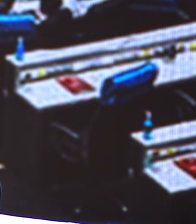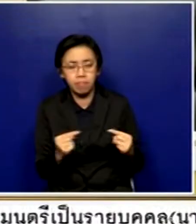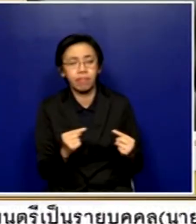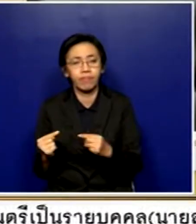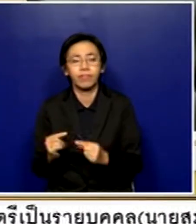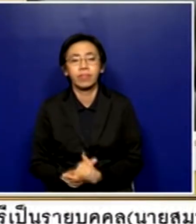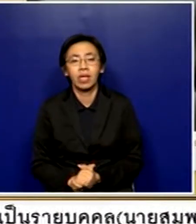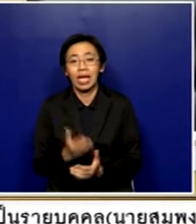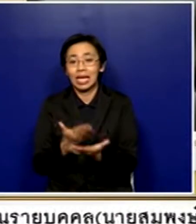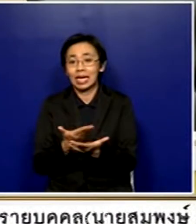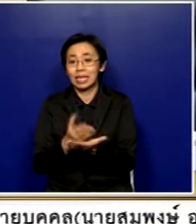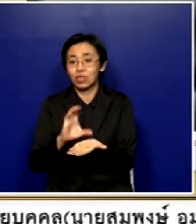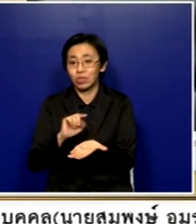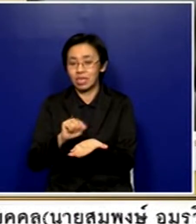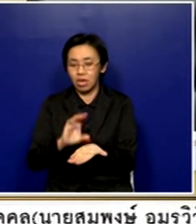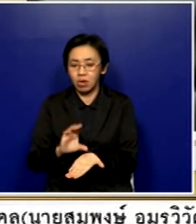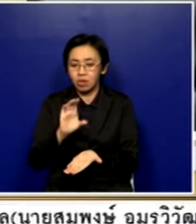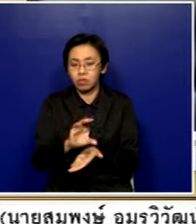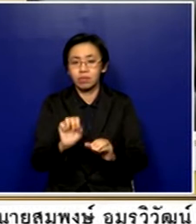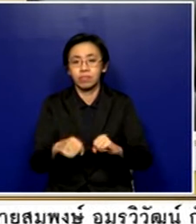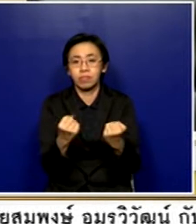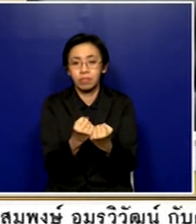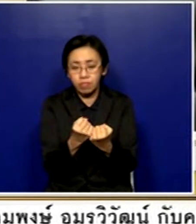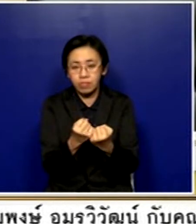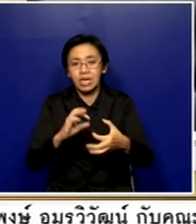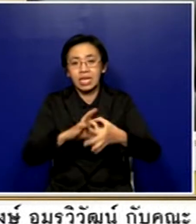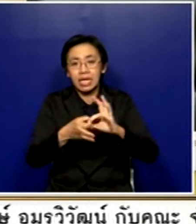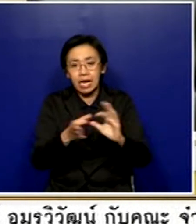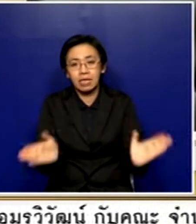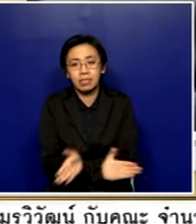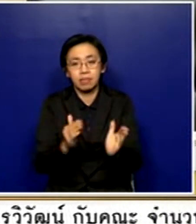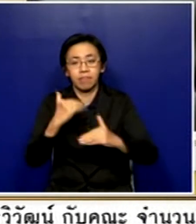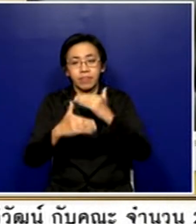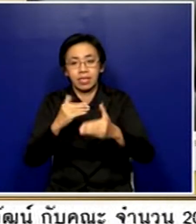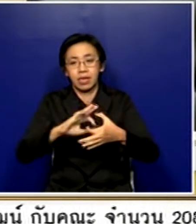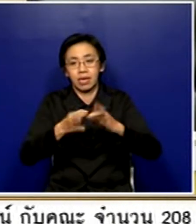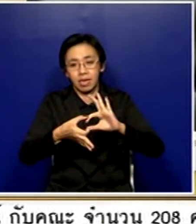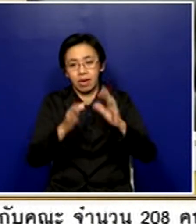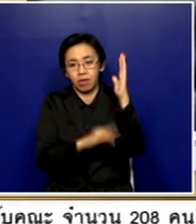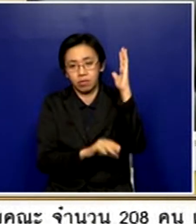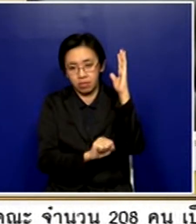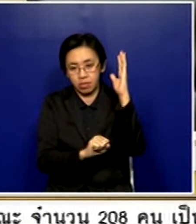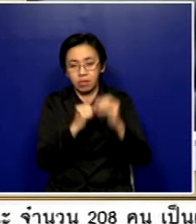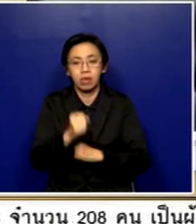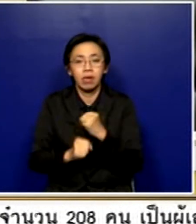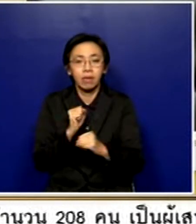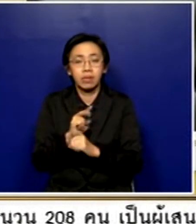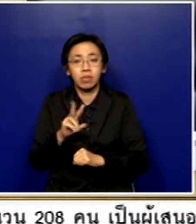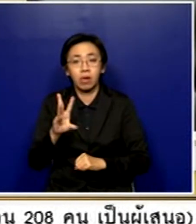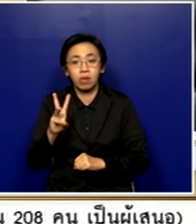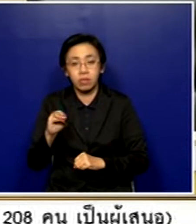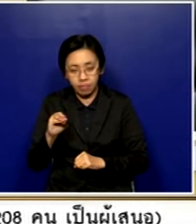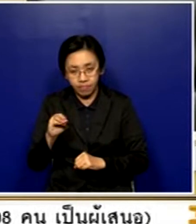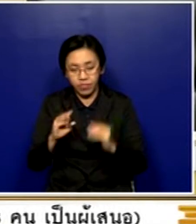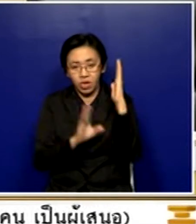ชนะที่กล่าวหาว่าคุณนิพนธ์ไปเอื้อให้คนในครอบครัวตัวเองเนี่ยไปซื้อที่ดินพอรู้ล่วงหน้าไว้ปรากฏว่าคุณพลชี้แจงนาน